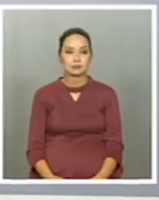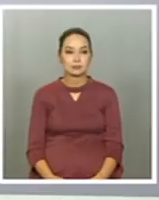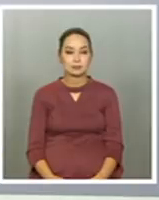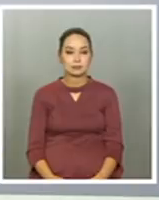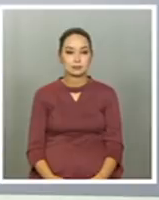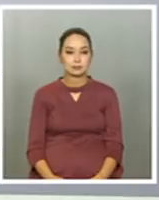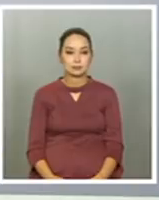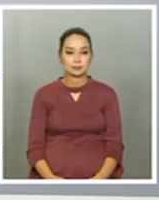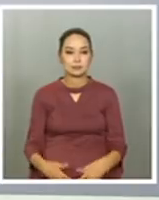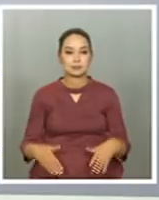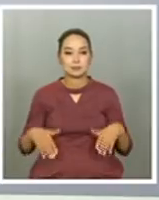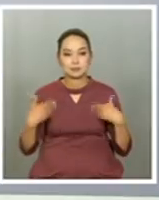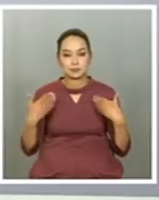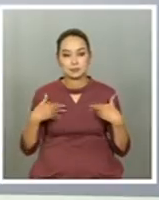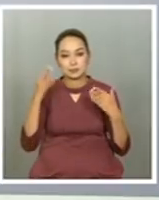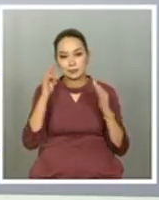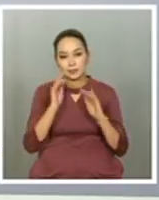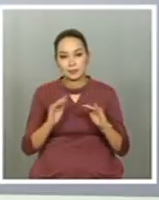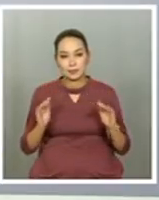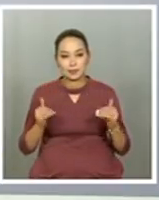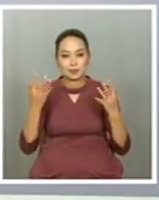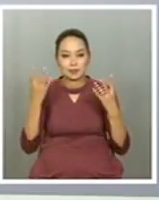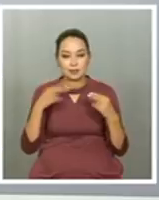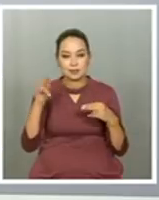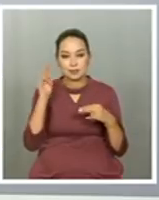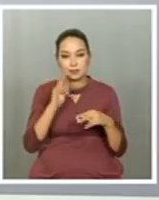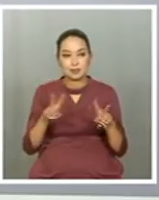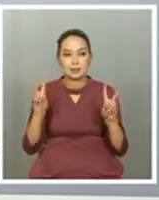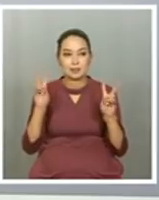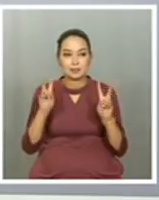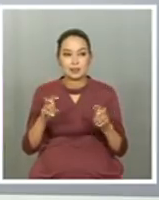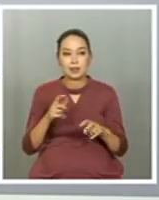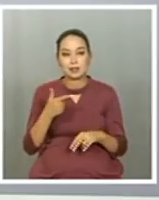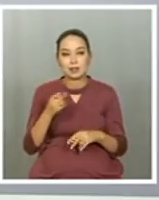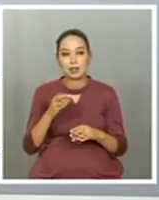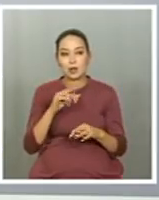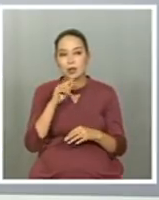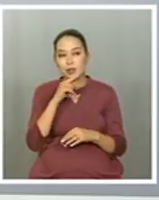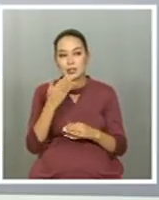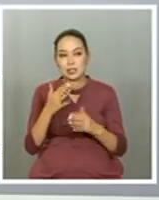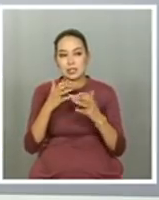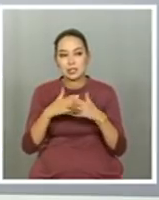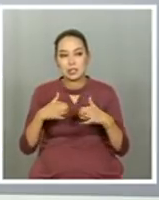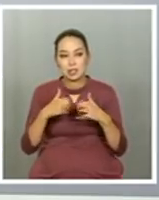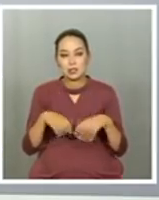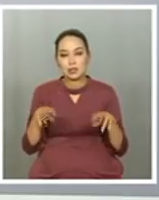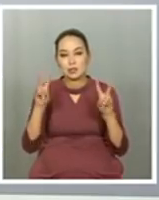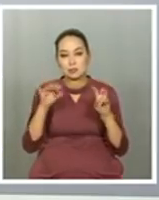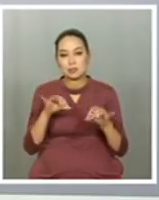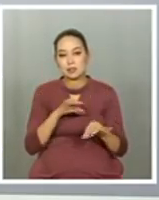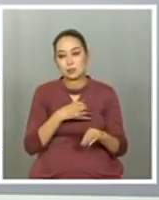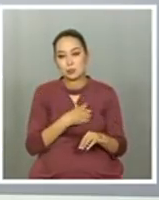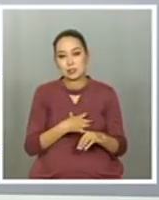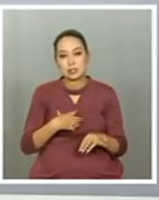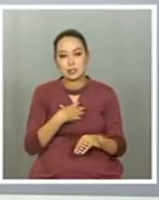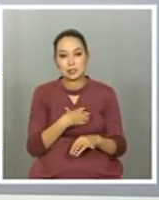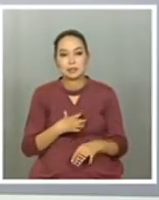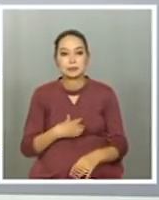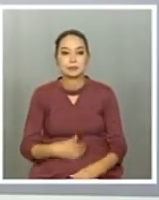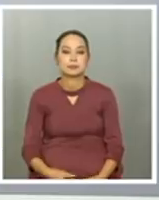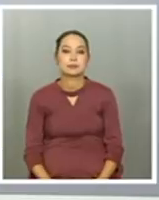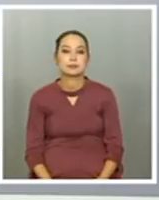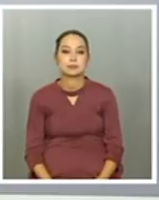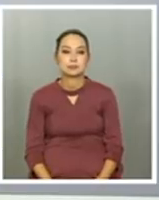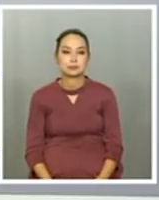Сәлеметсіздер ме, оқушылар! Бүгінгі сабағымыздың тақырыбы геоэкономиканың зерттеу пәні мен өзектілігі.